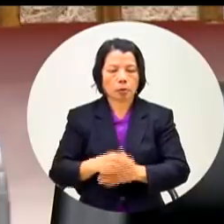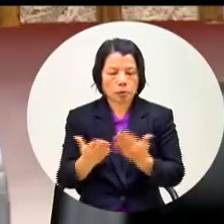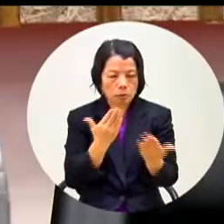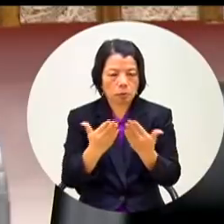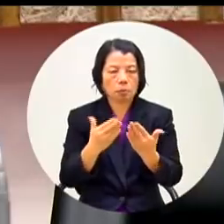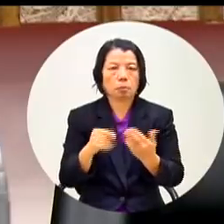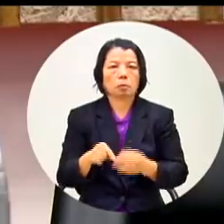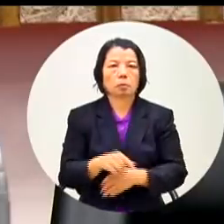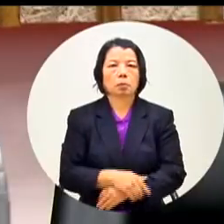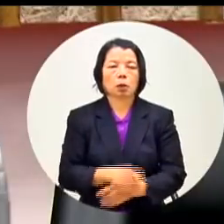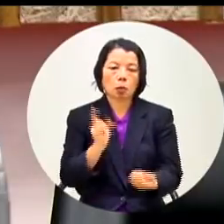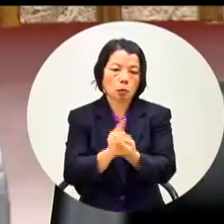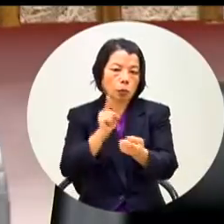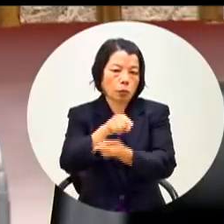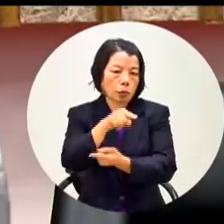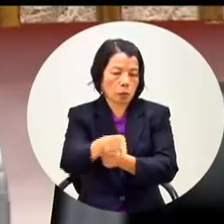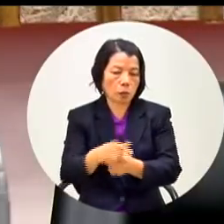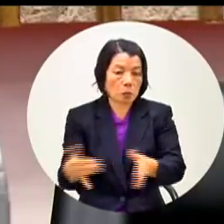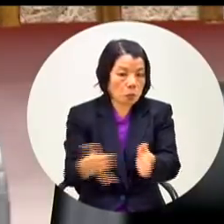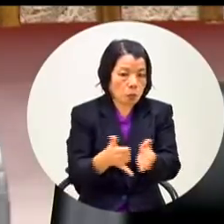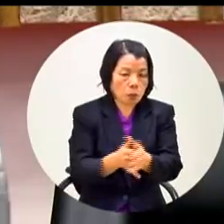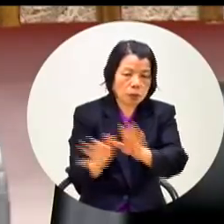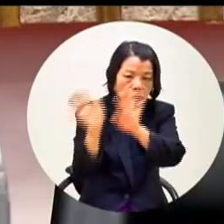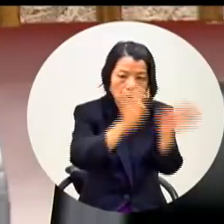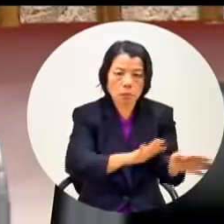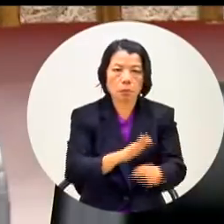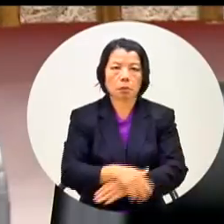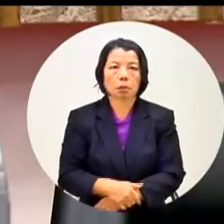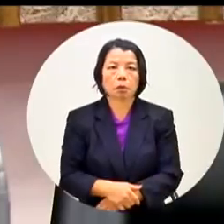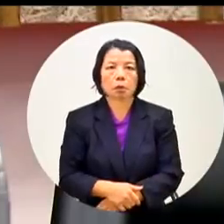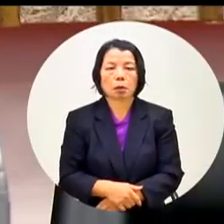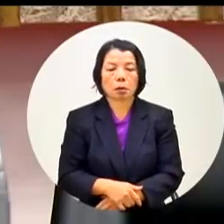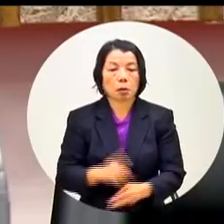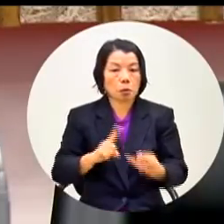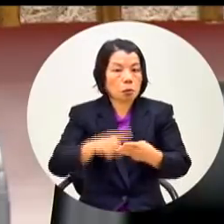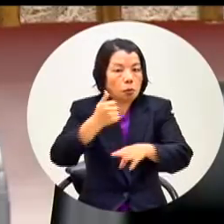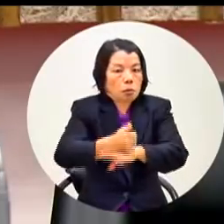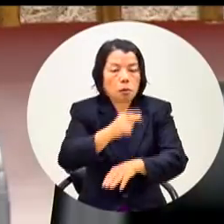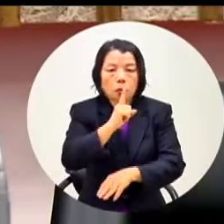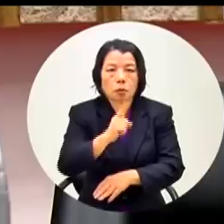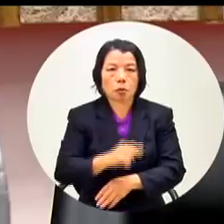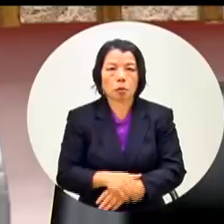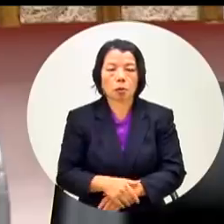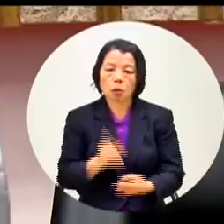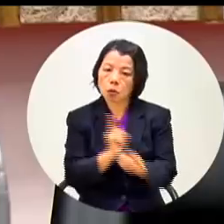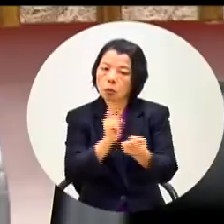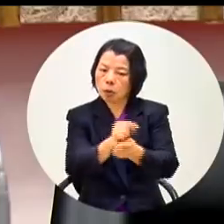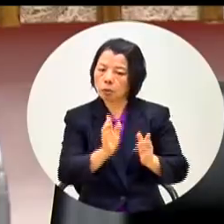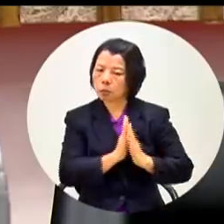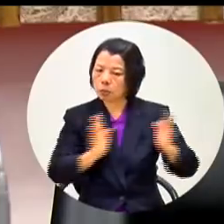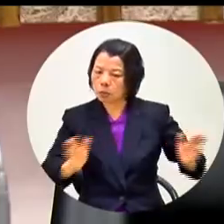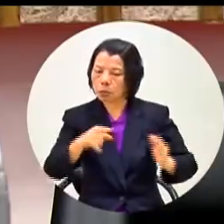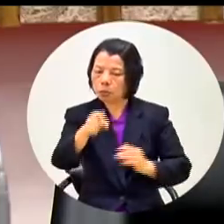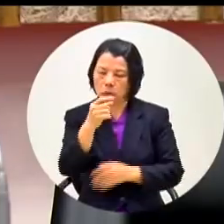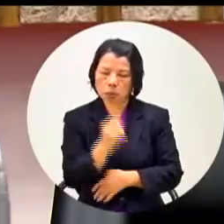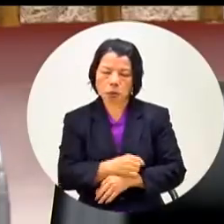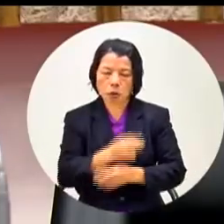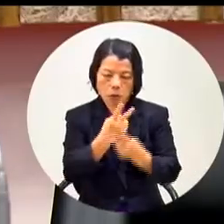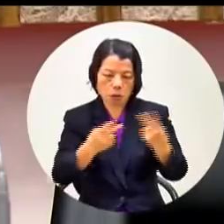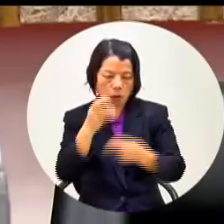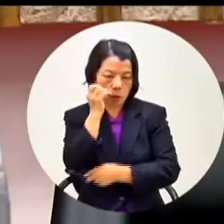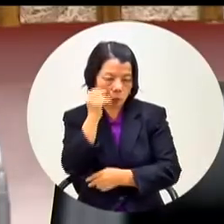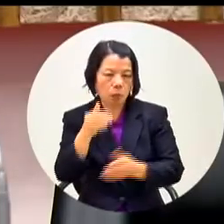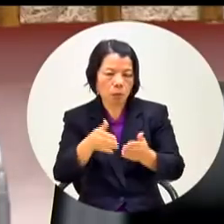哈。对，像刚才朱先生讲啊，我们客观的方式要去考量这个问题哈，让我们的运量可以赶快的符